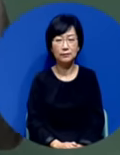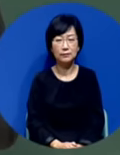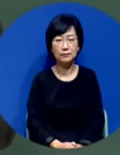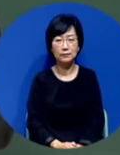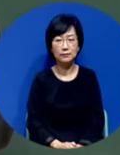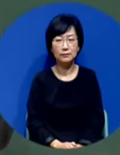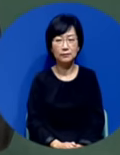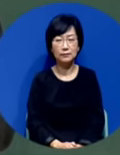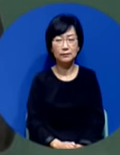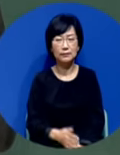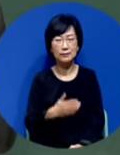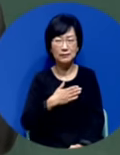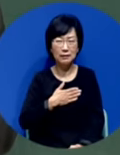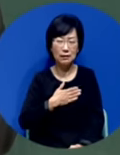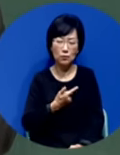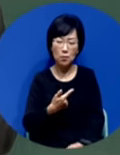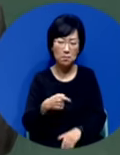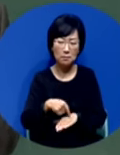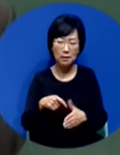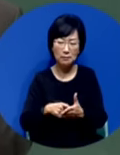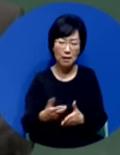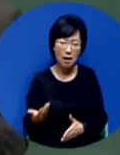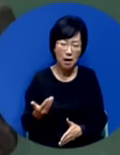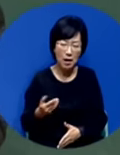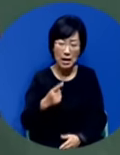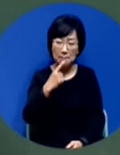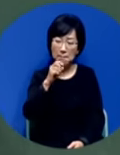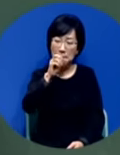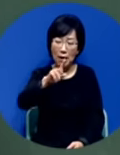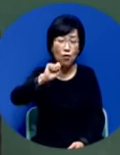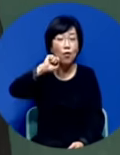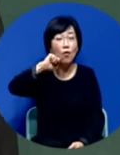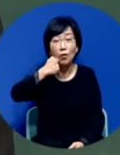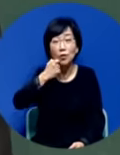가슴 아픈 말하기 힘든 게 뭔지 압니까?